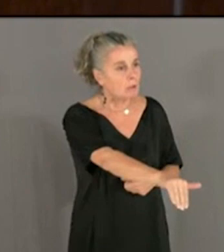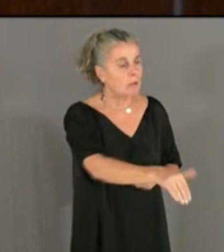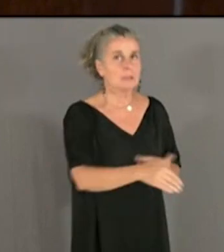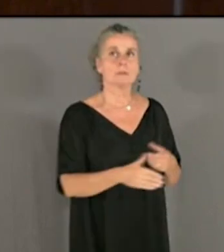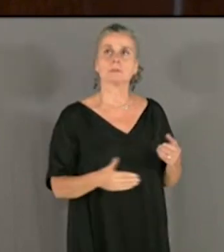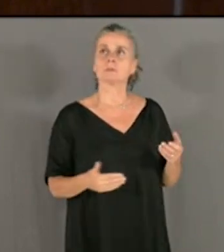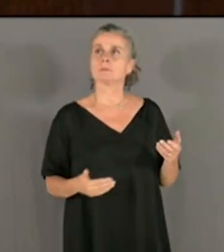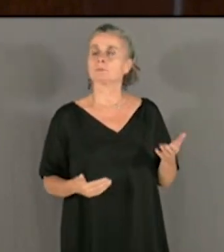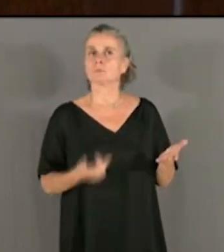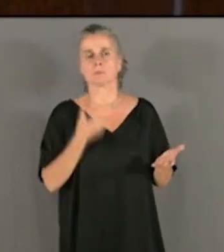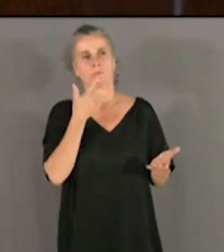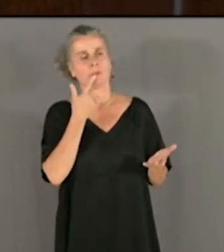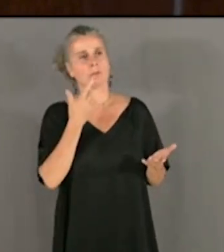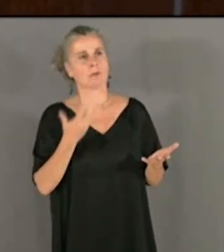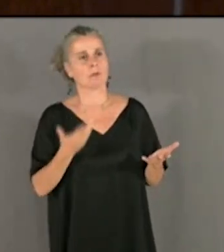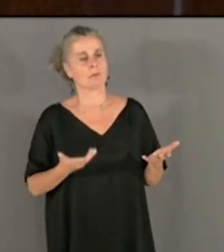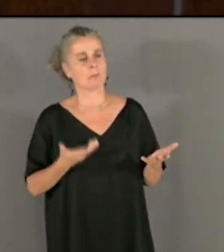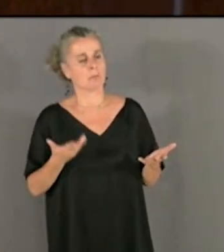des plaintes